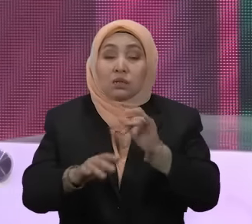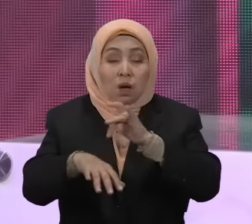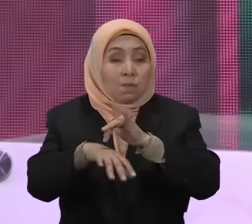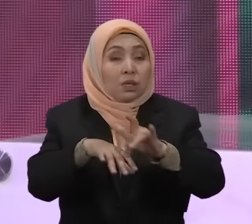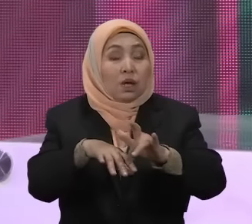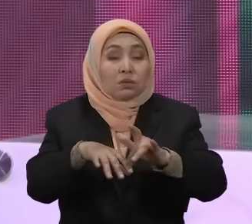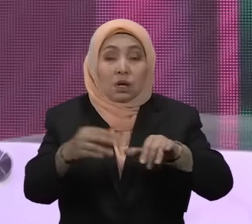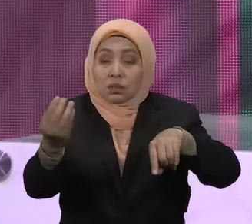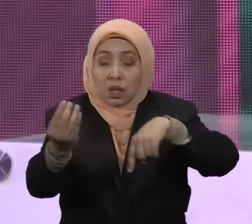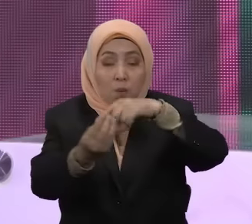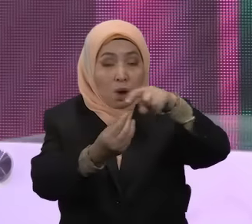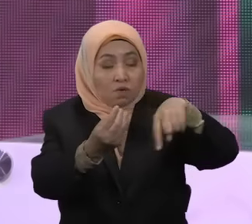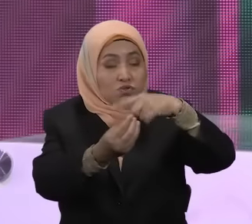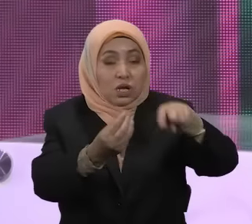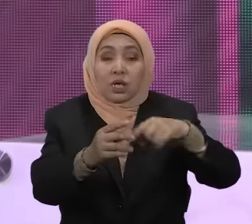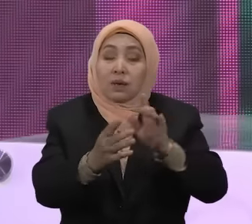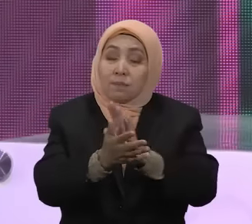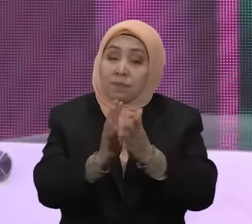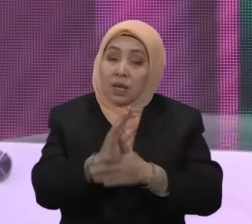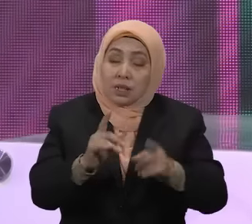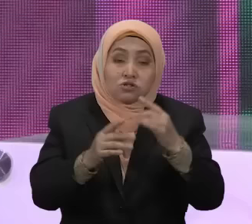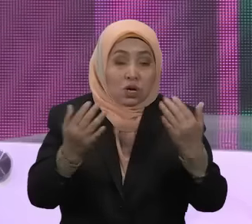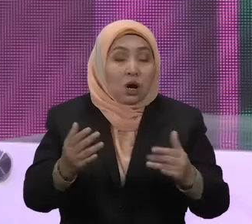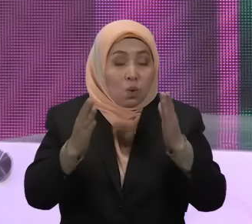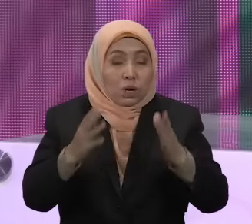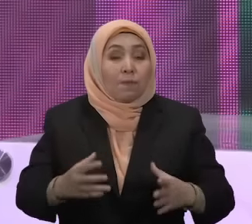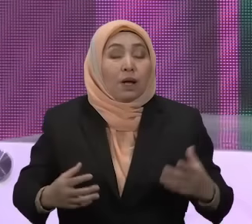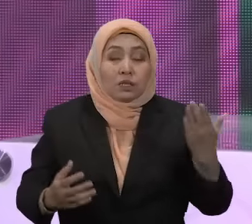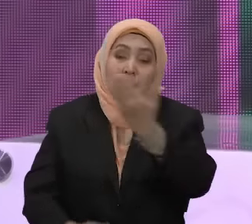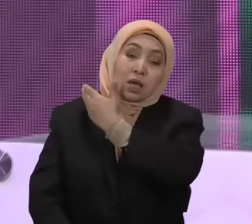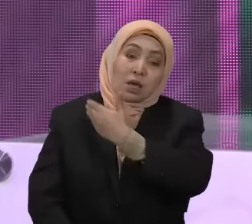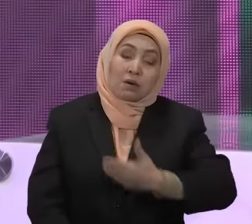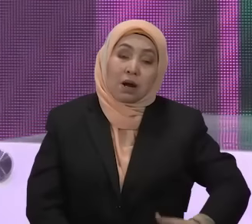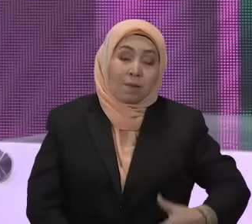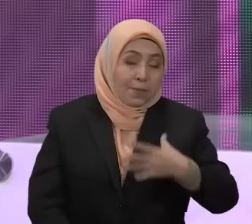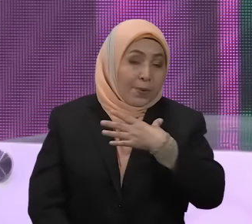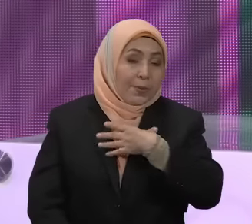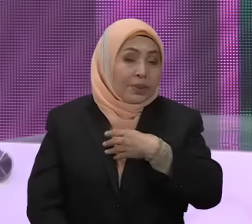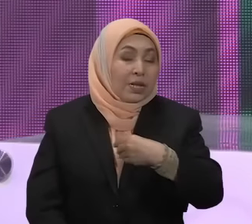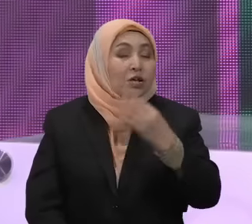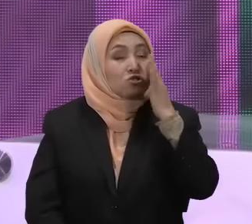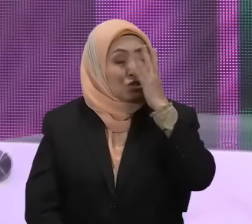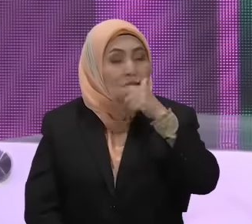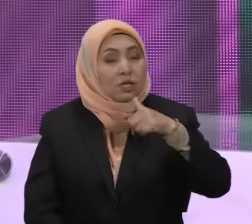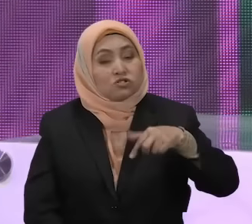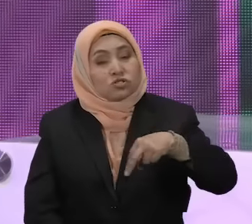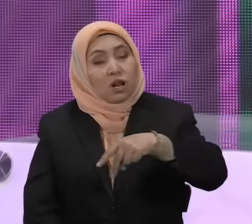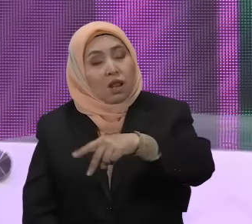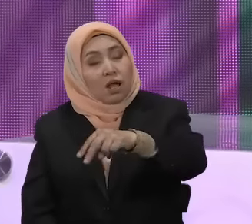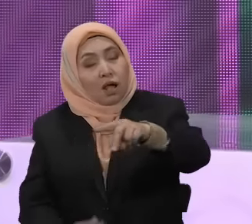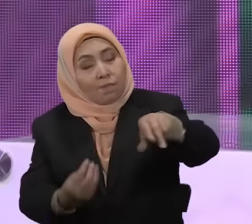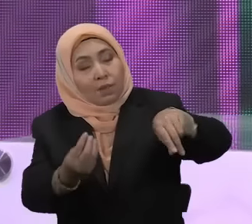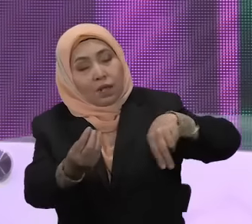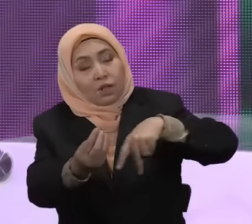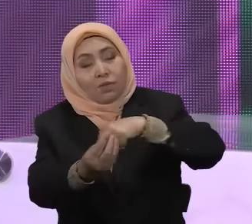ada berpakaian ketika tawaf tersebut. Jadi apabila sekarang ini orang berpakaian dengan ihram yang putih je, cantik berjalan Ustaz kan, ataupun